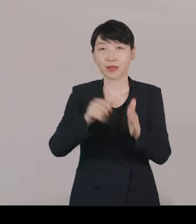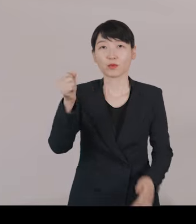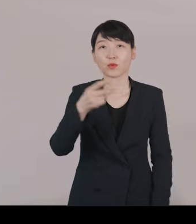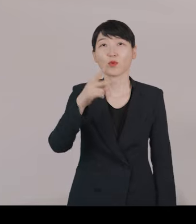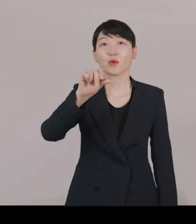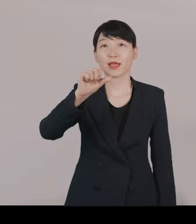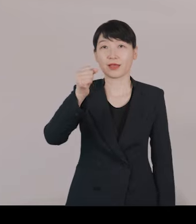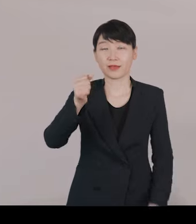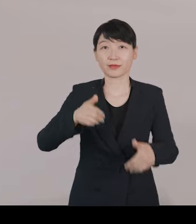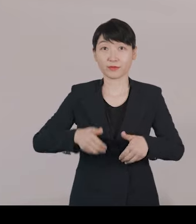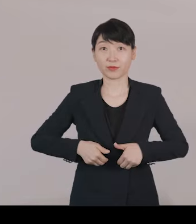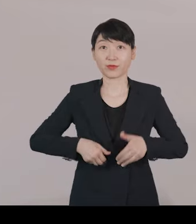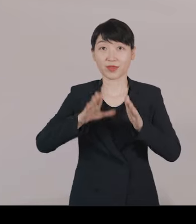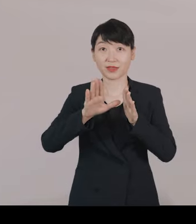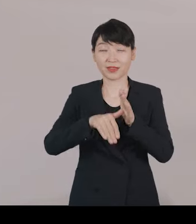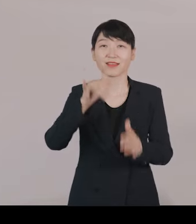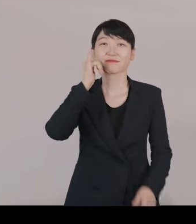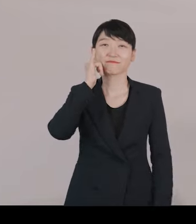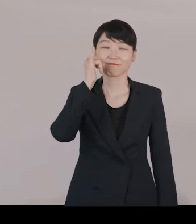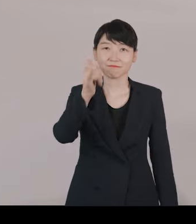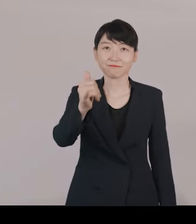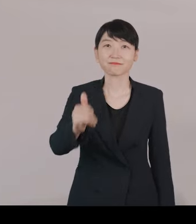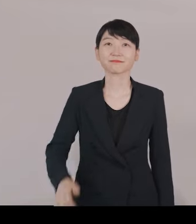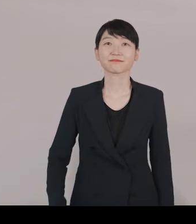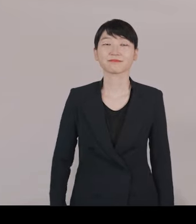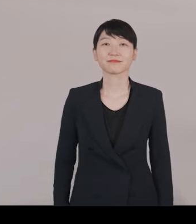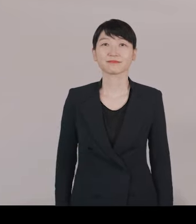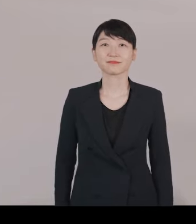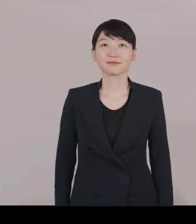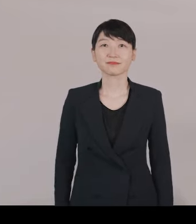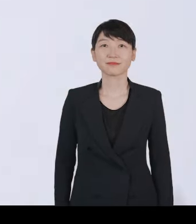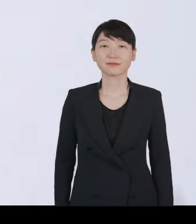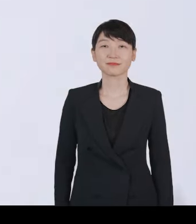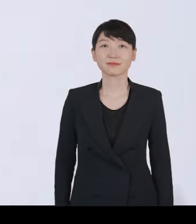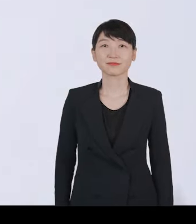AS가 필요한 경우 화면에 보이는 연락처로 연락 부탁드립니다.